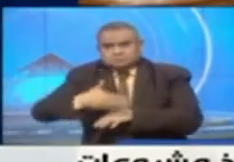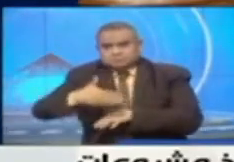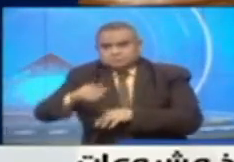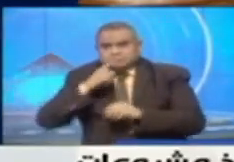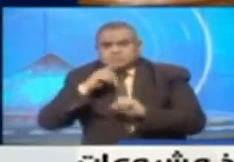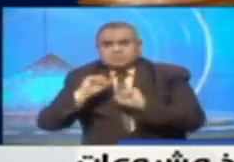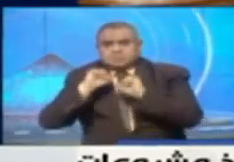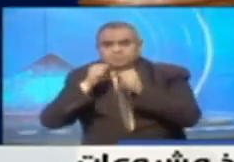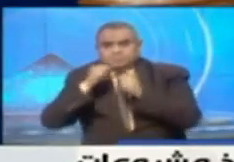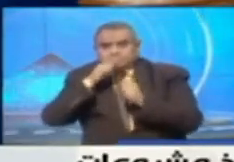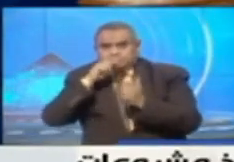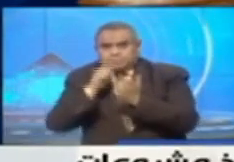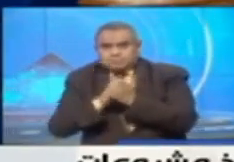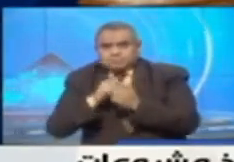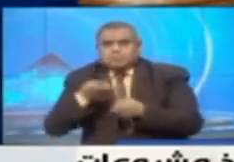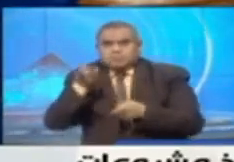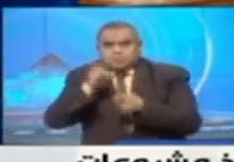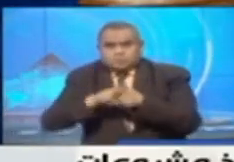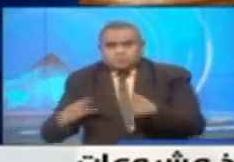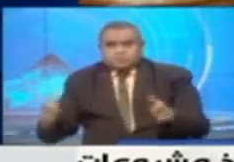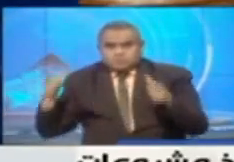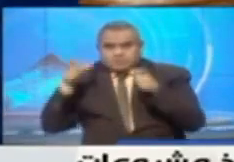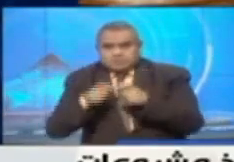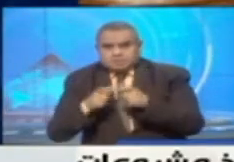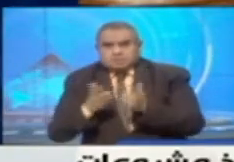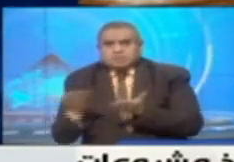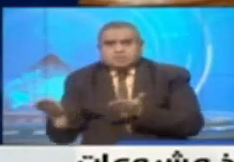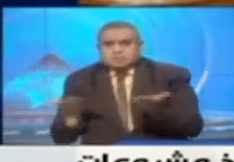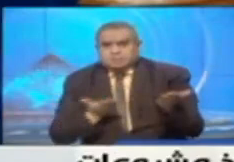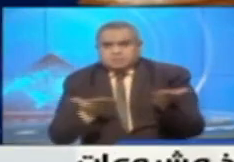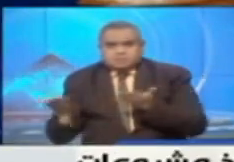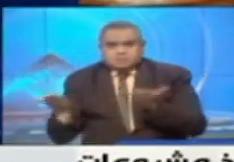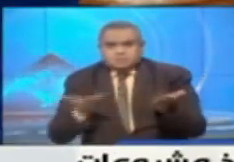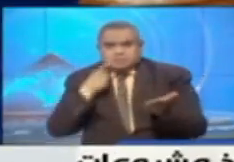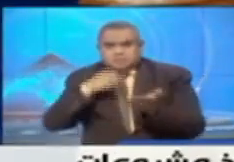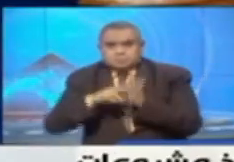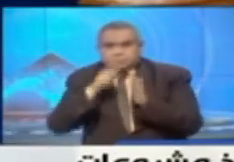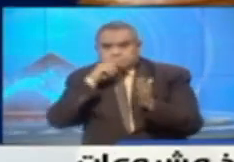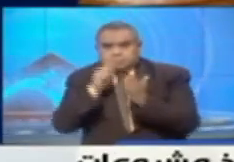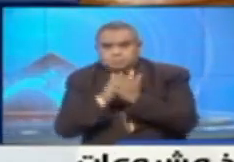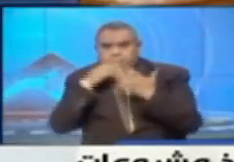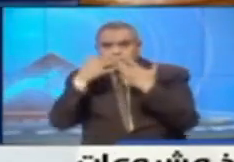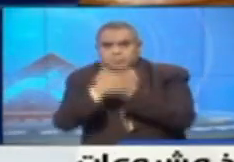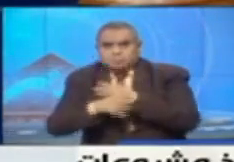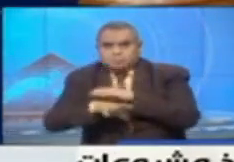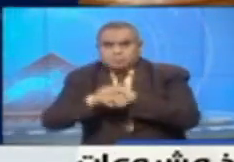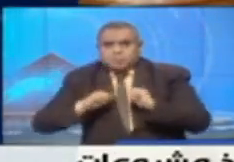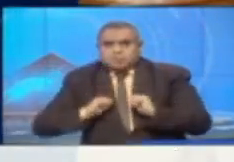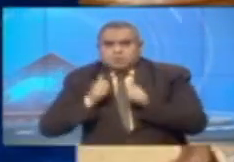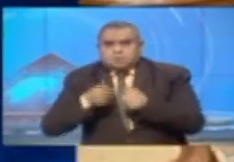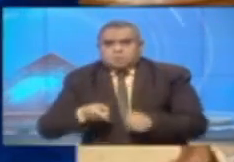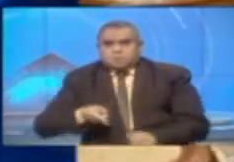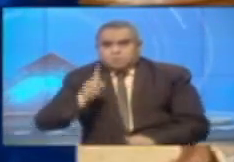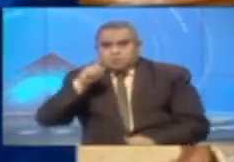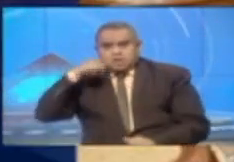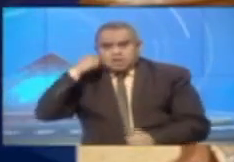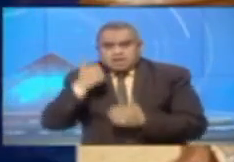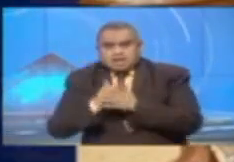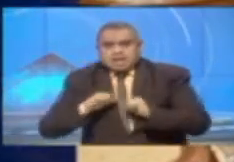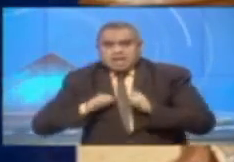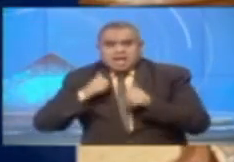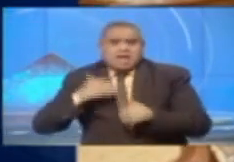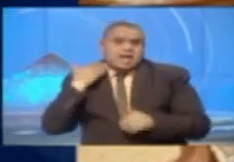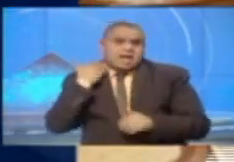تواجه عمليات التنفيذ. كما تم خلال الاجتماع استعراض معدلات تنفيذ مشروعات المبادرة الرئاسية حياة